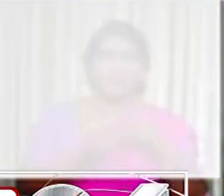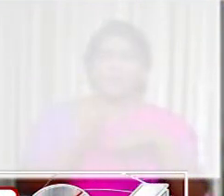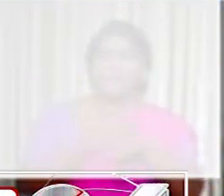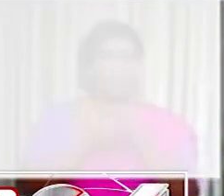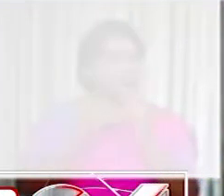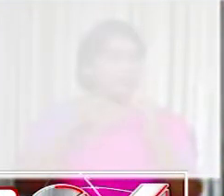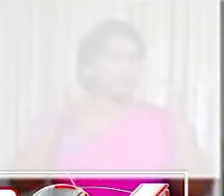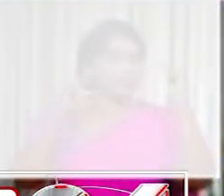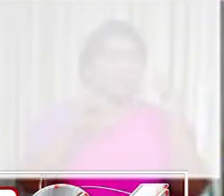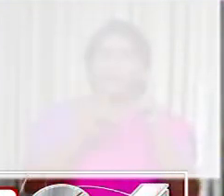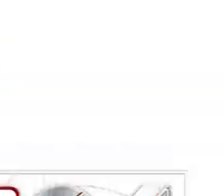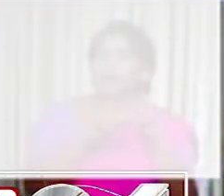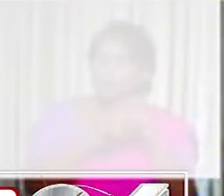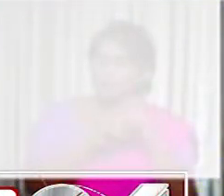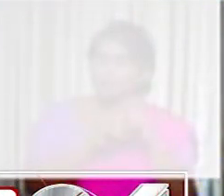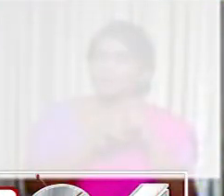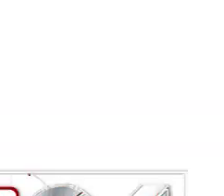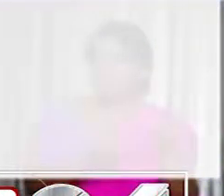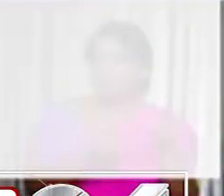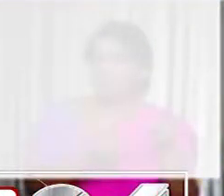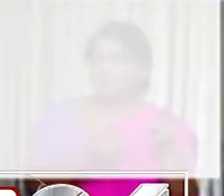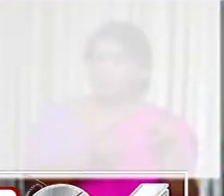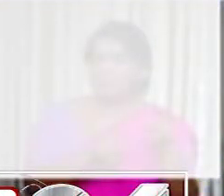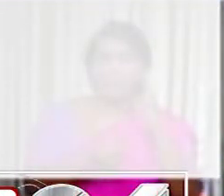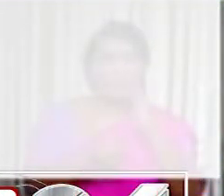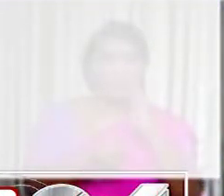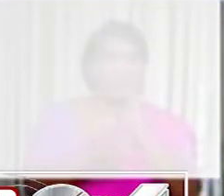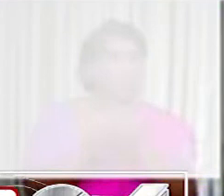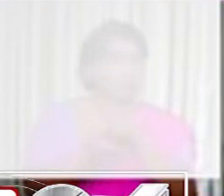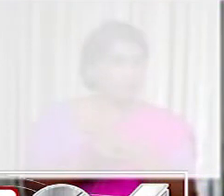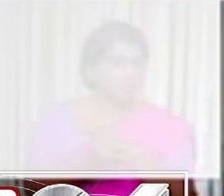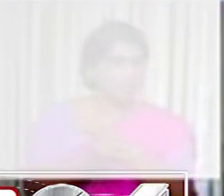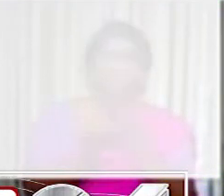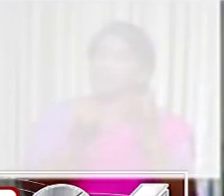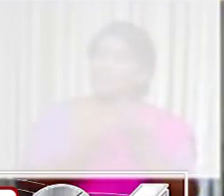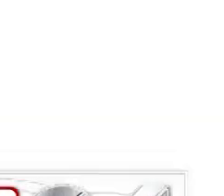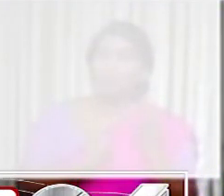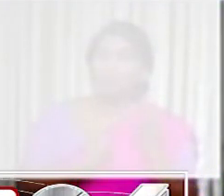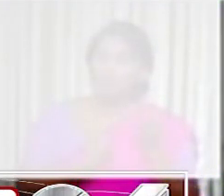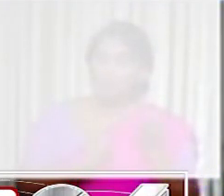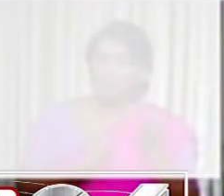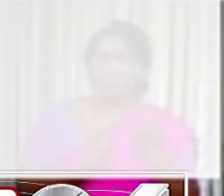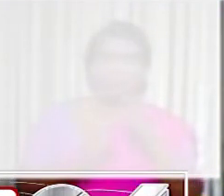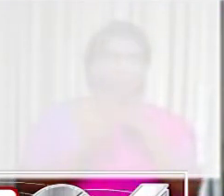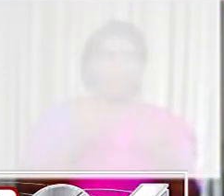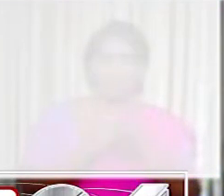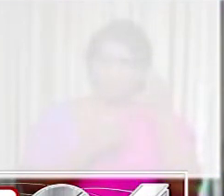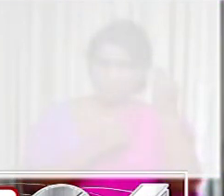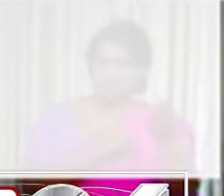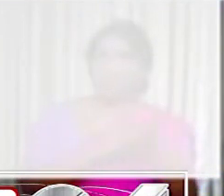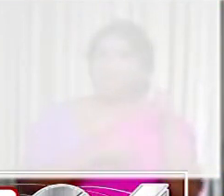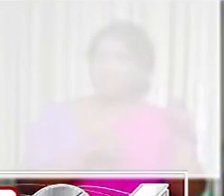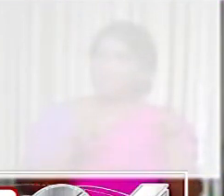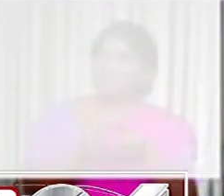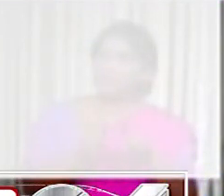අධ්‍යාපනයේ ඉඳලා ද්විතීයි අධ්‍යාපනයට වෙන් කරලා තියෙන්නේ විදේශීය අරමුදල් වලින් ලැබෙන මුදල් හරි අඩක් ලබා දීලා තියෙනවා. ඒ